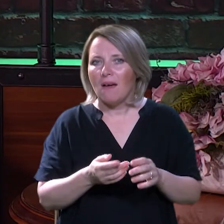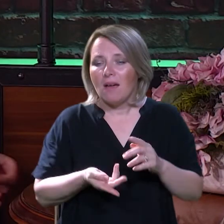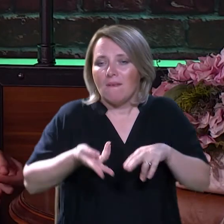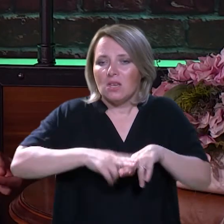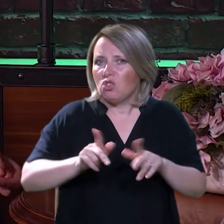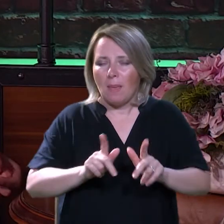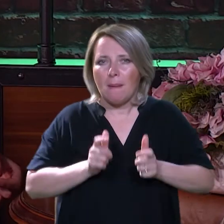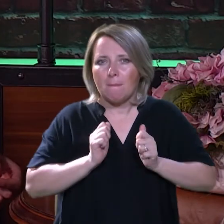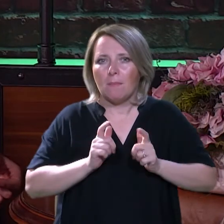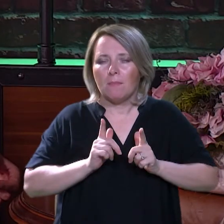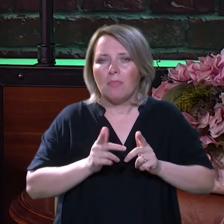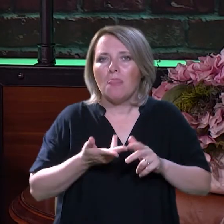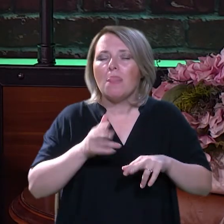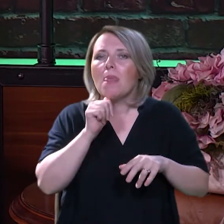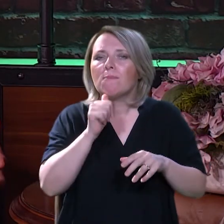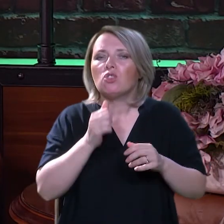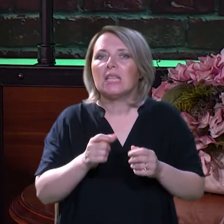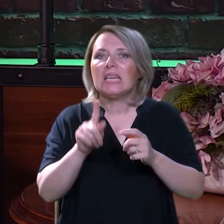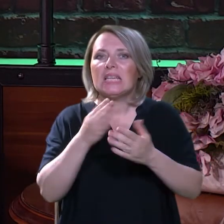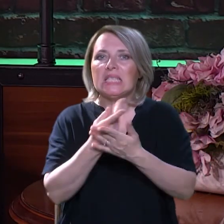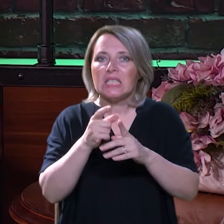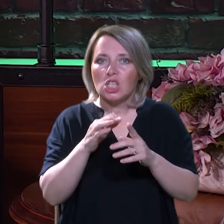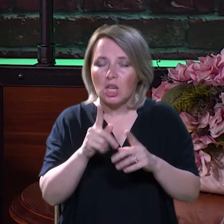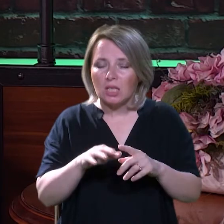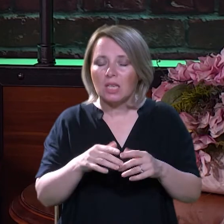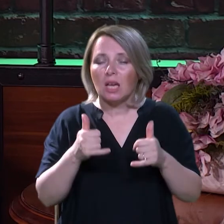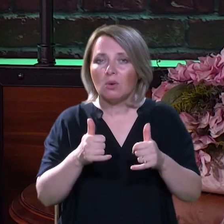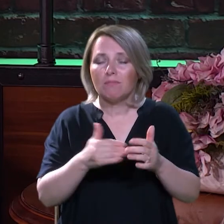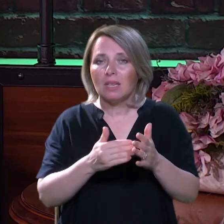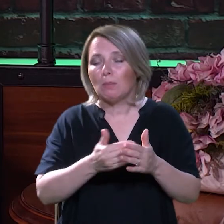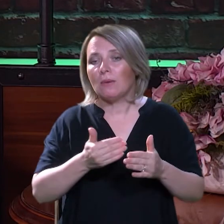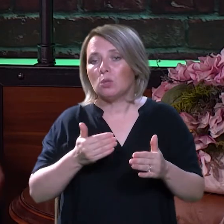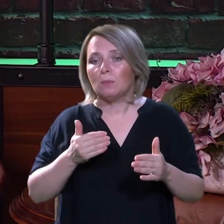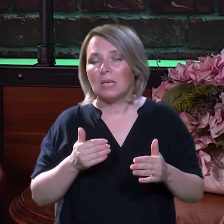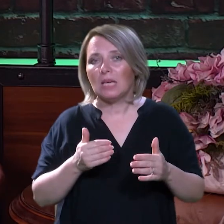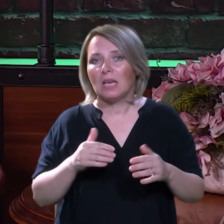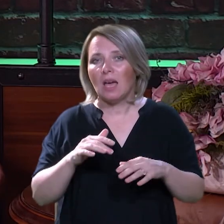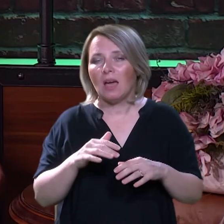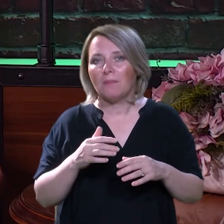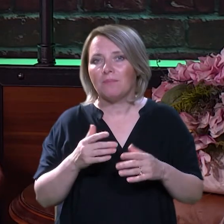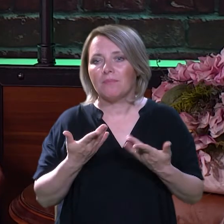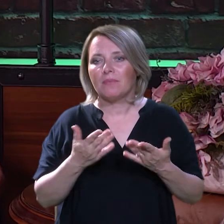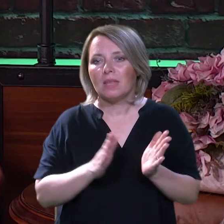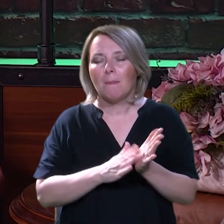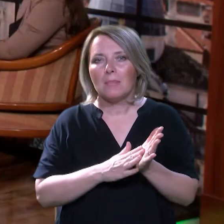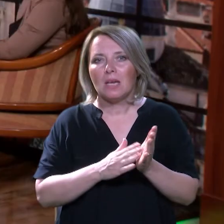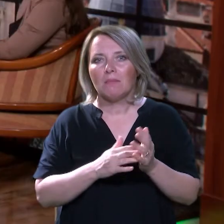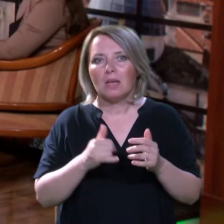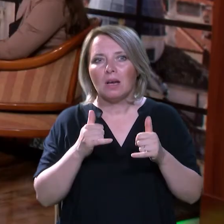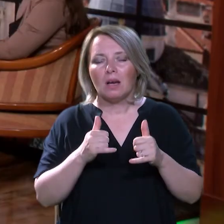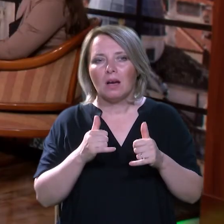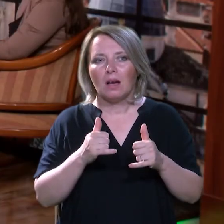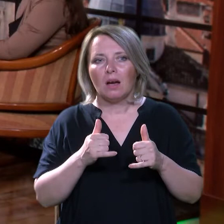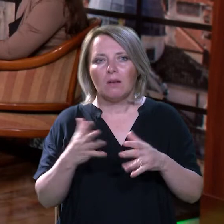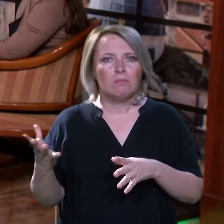znakove. Da nam se češće, ne znam, sad ću ja navesti neke, da se češće preznojavamo, da nam se uzlupava srce, da